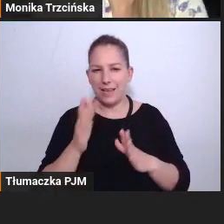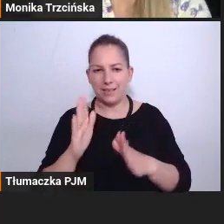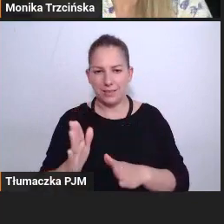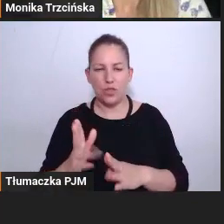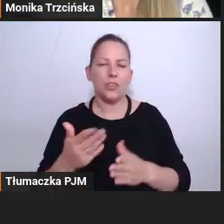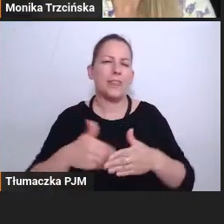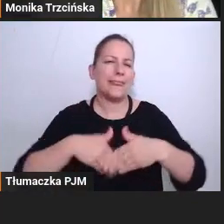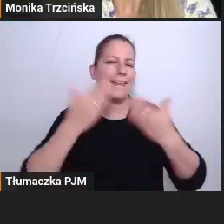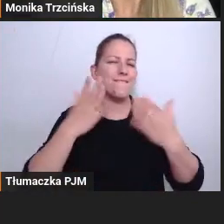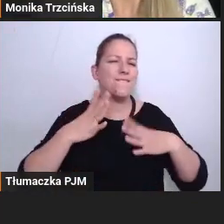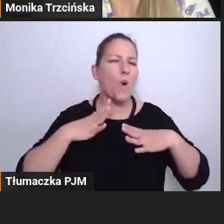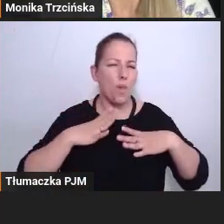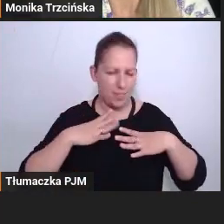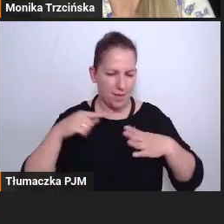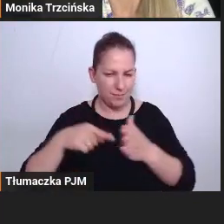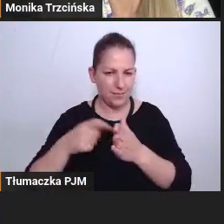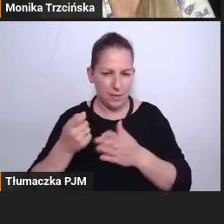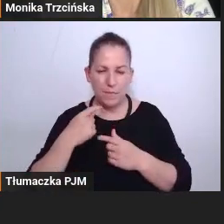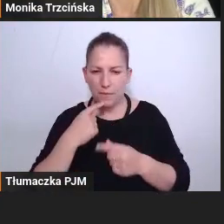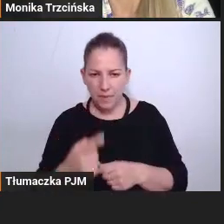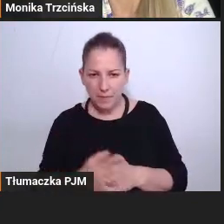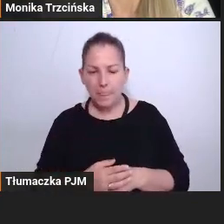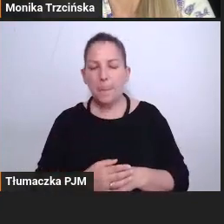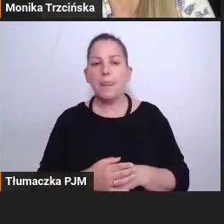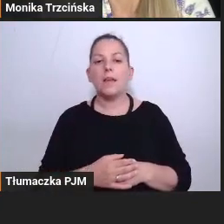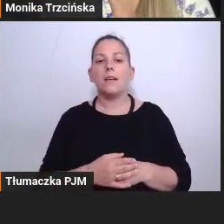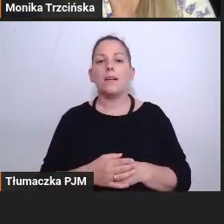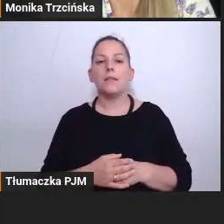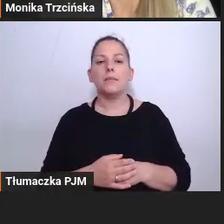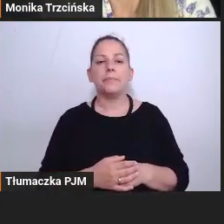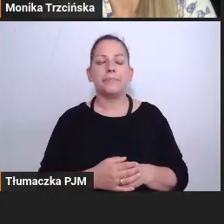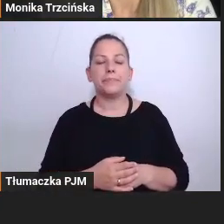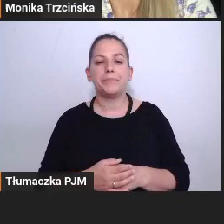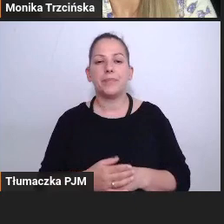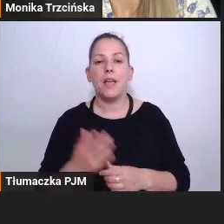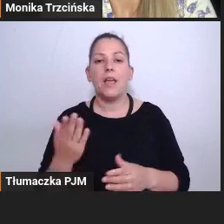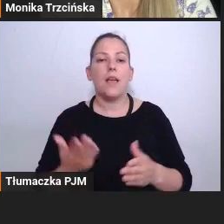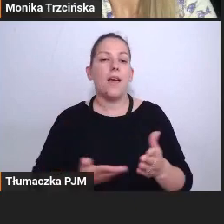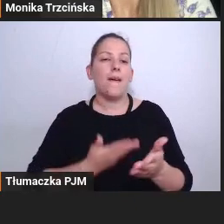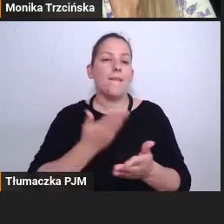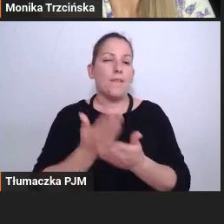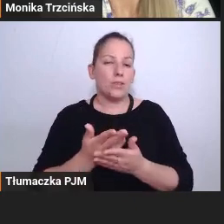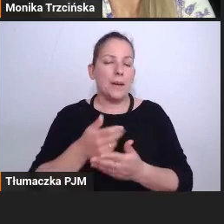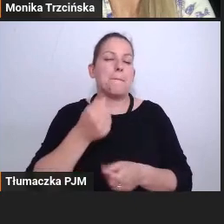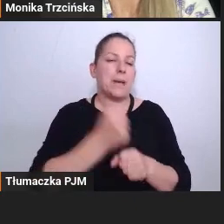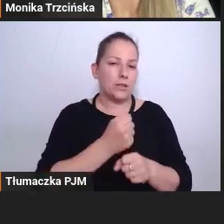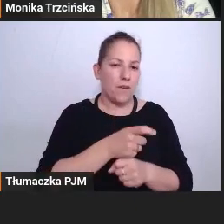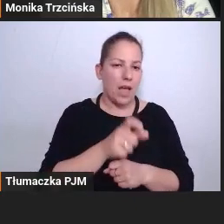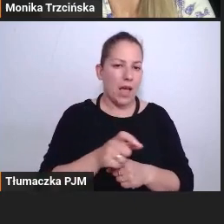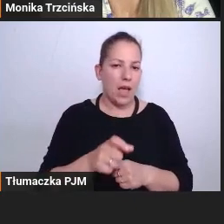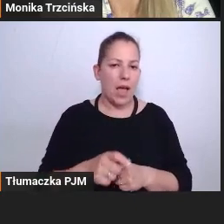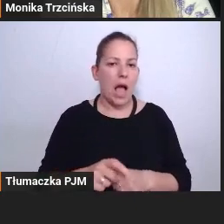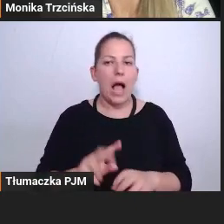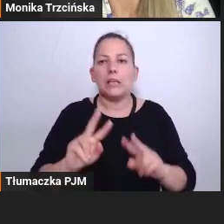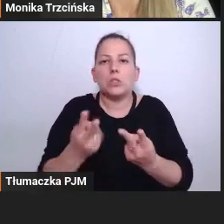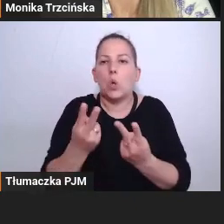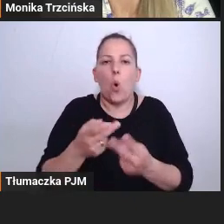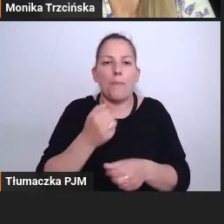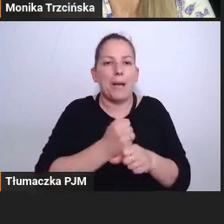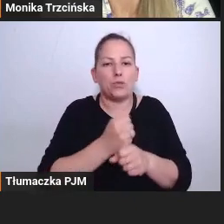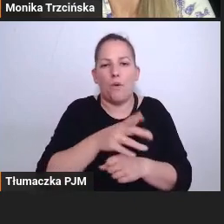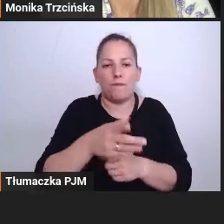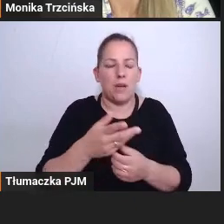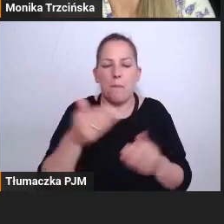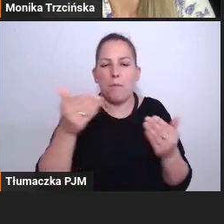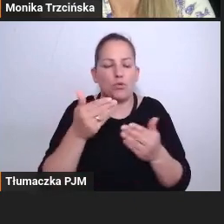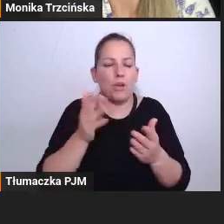o których zaraz powiemy, no i wnioskować ma o nie pracownik, ale skąd ma on o nich wiedzieć? Może on nie czyta